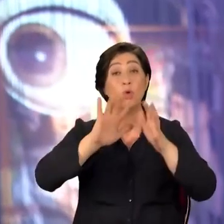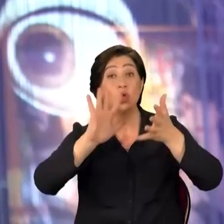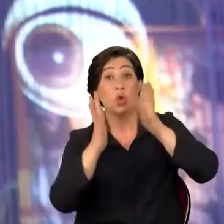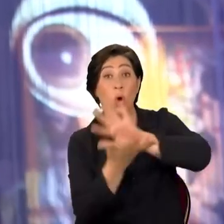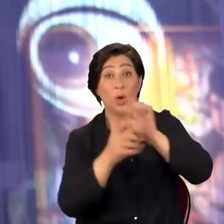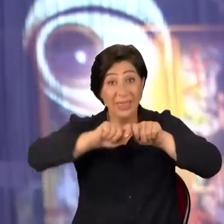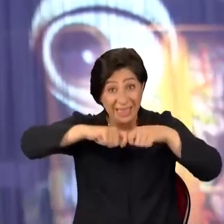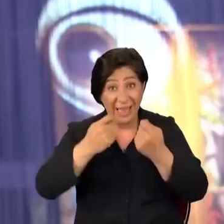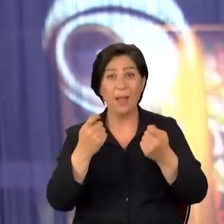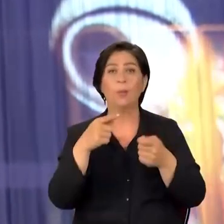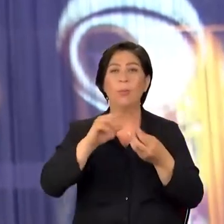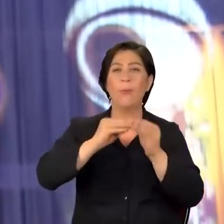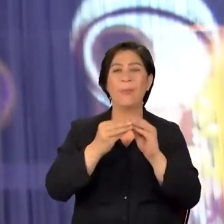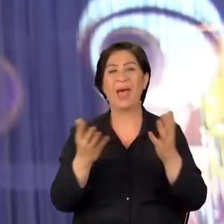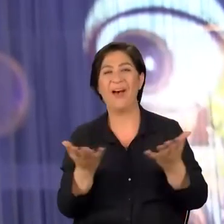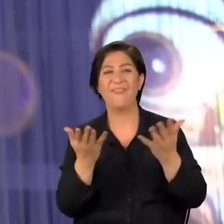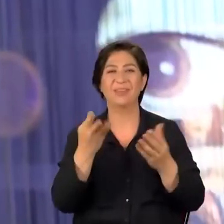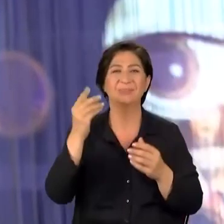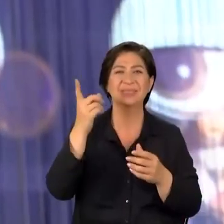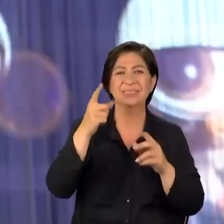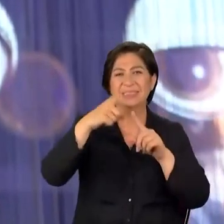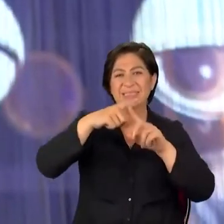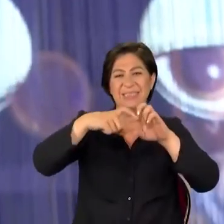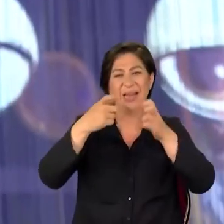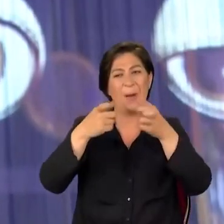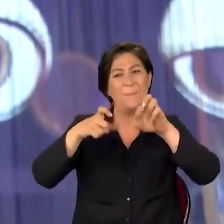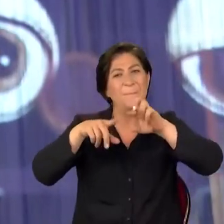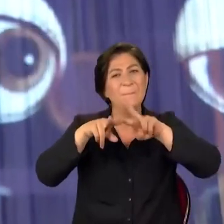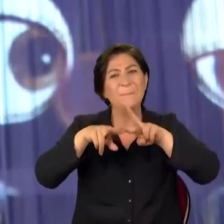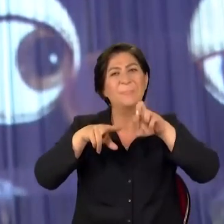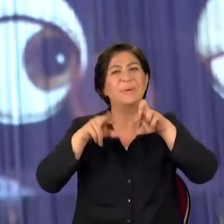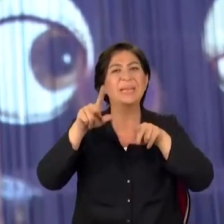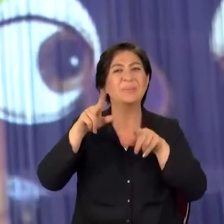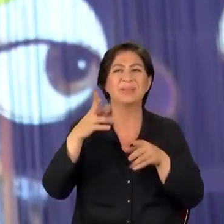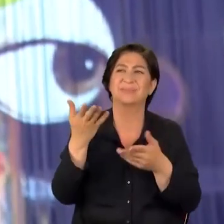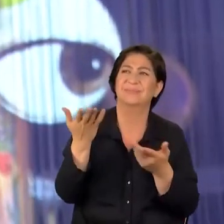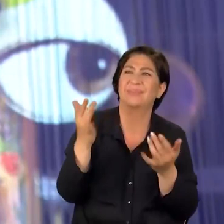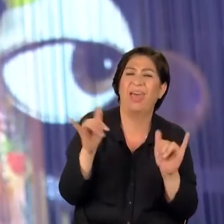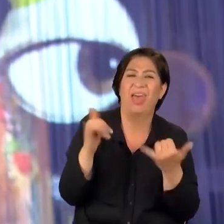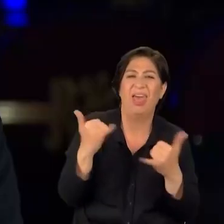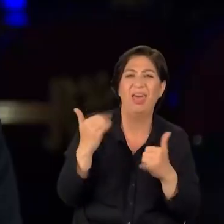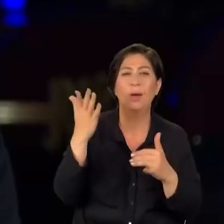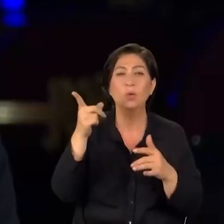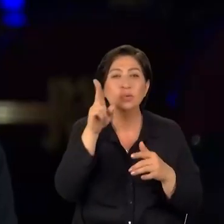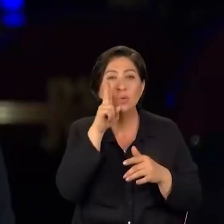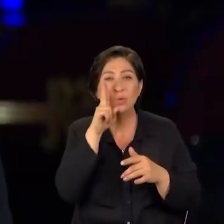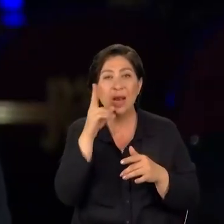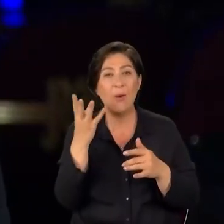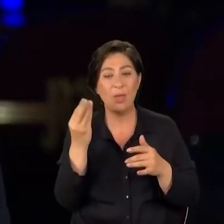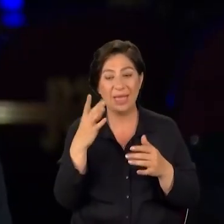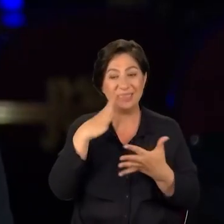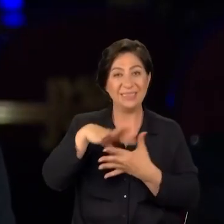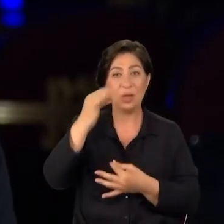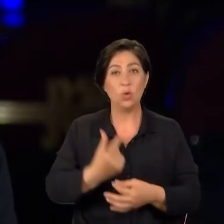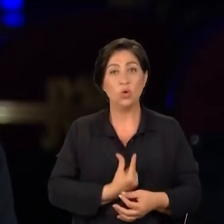kırılırken meseleleri hafife alan Trump gibi şarlatanların o meselelerin sonuçlarıyla ilgili